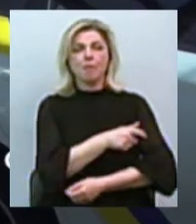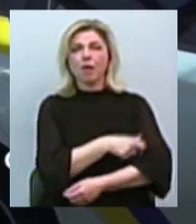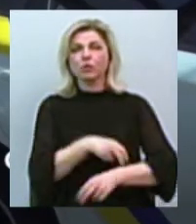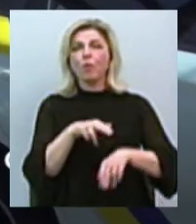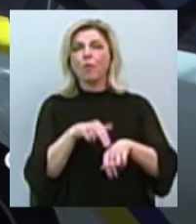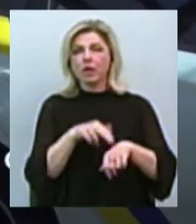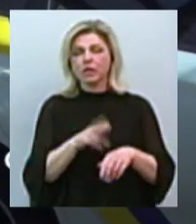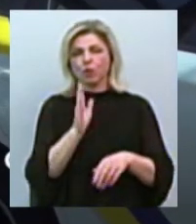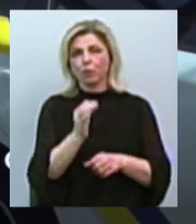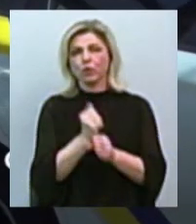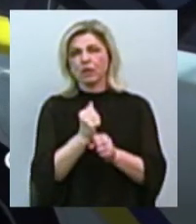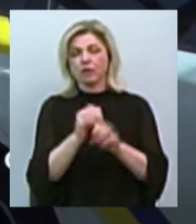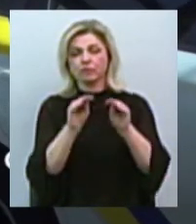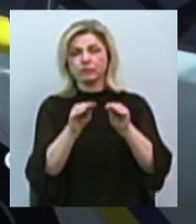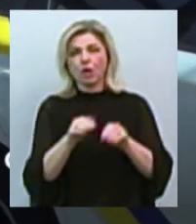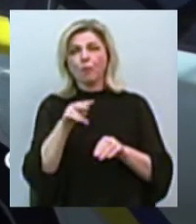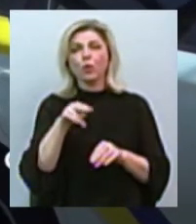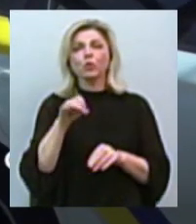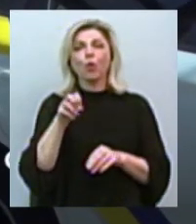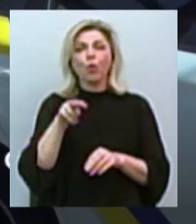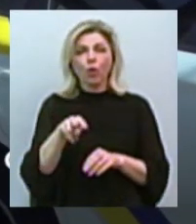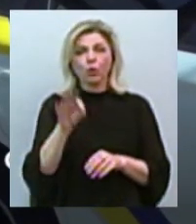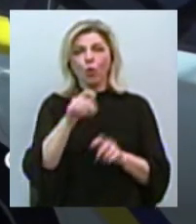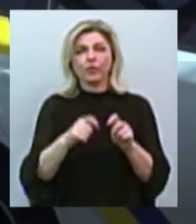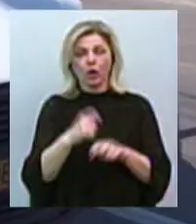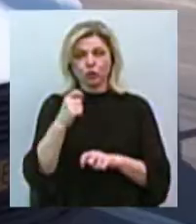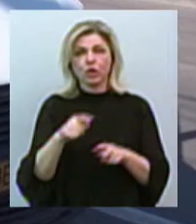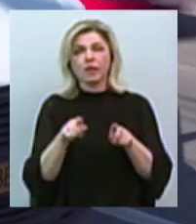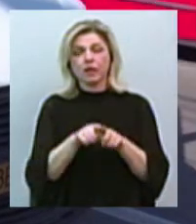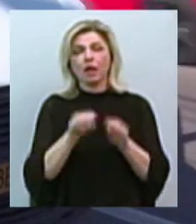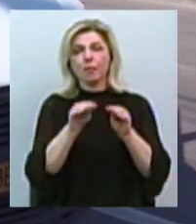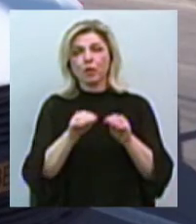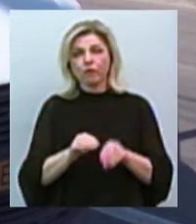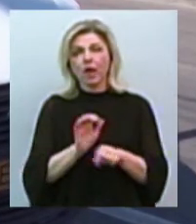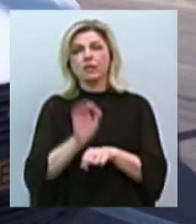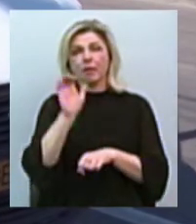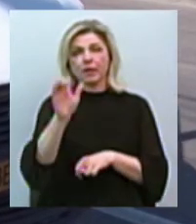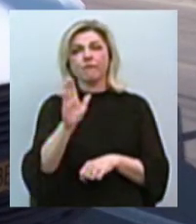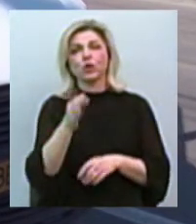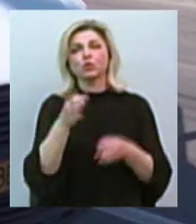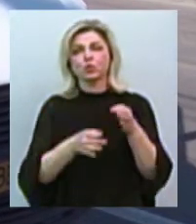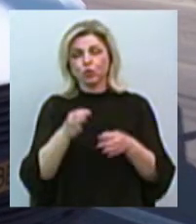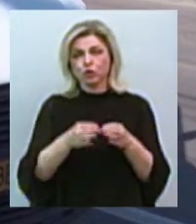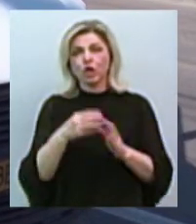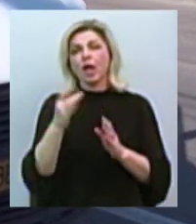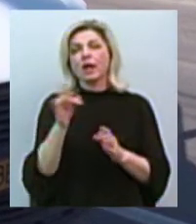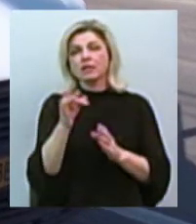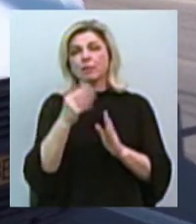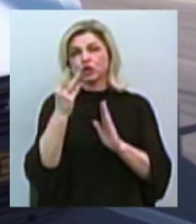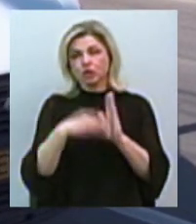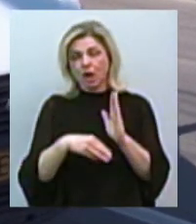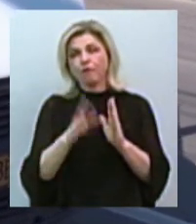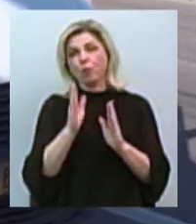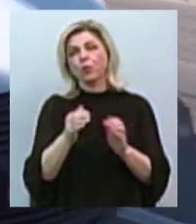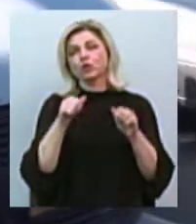складати протоколи про адміністративне правопорушення. Дані протоколи будуть направлятися в суд. Розмір штрафу, який може прийняти потім